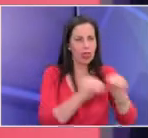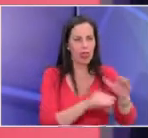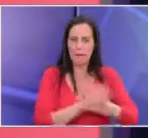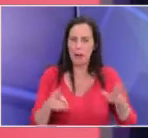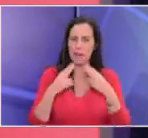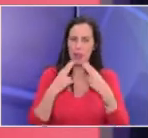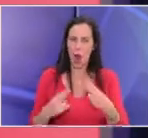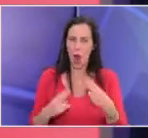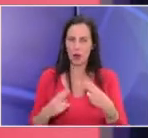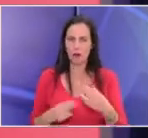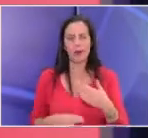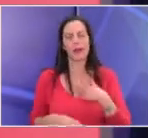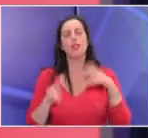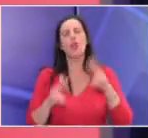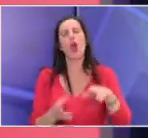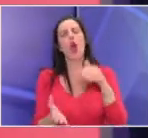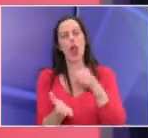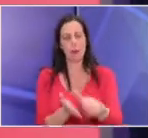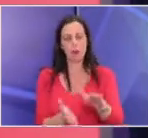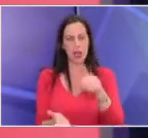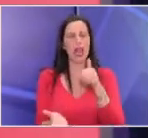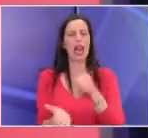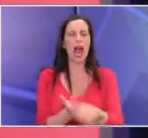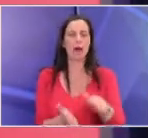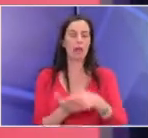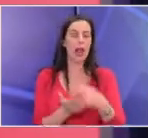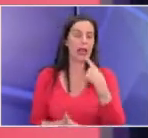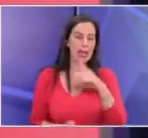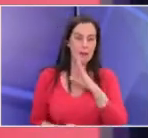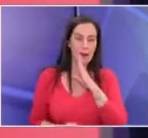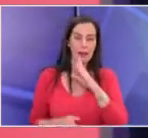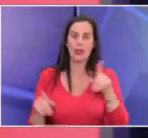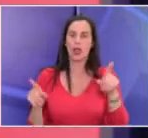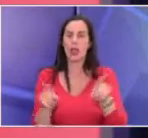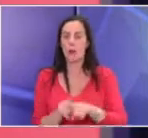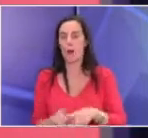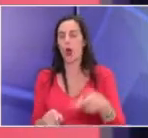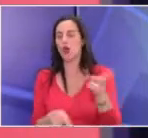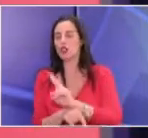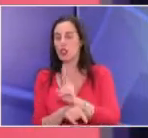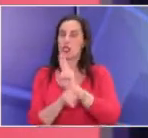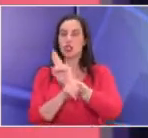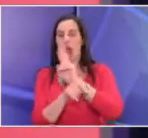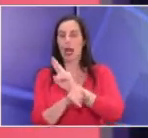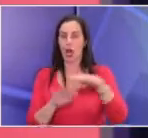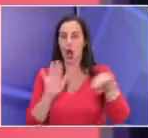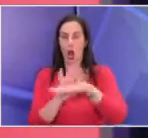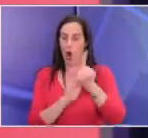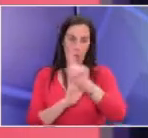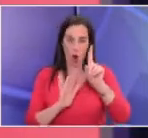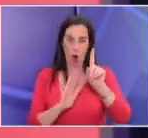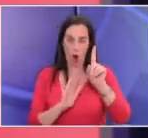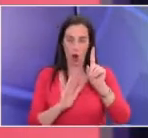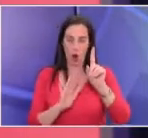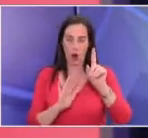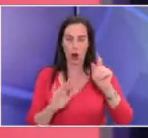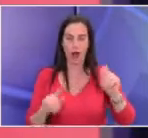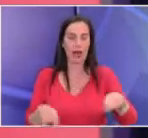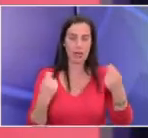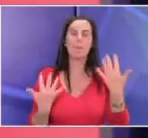עובדי קבלן. ביטחון בריאותי. כן בסל, לא בסל, אני מבוטח או לא, יש מיטה בבית החולים או